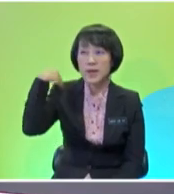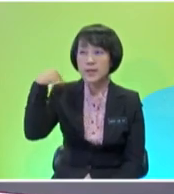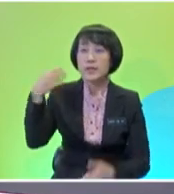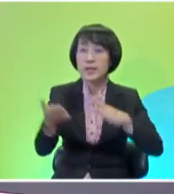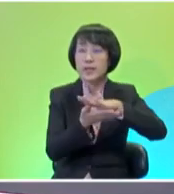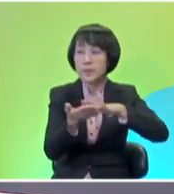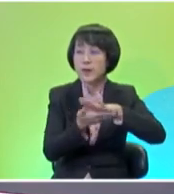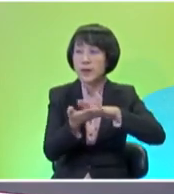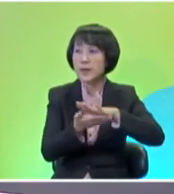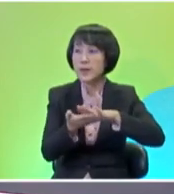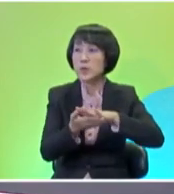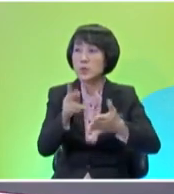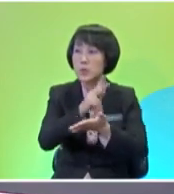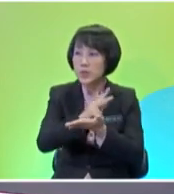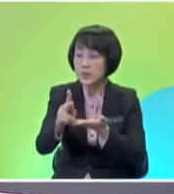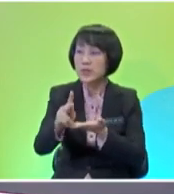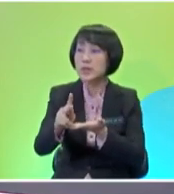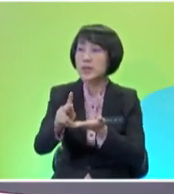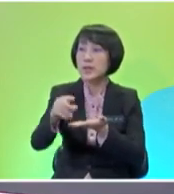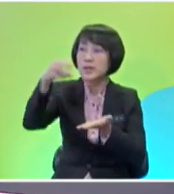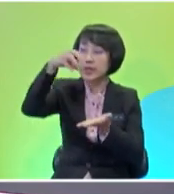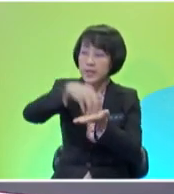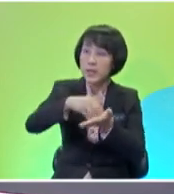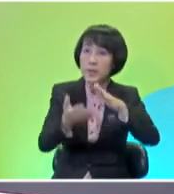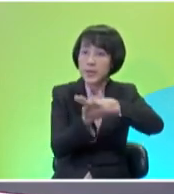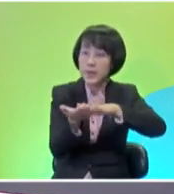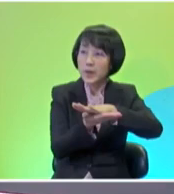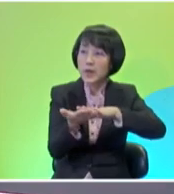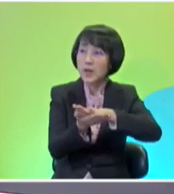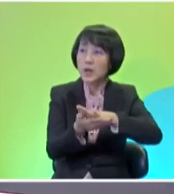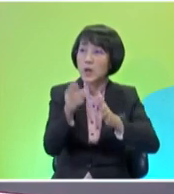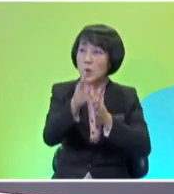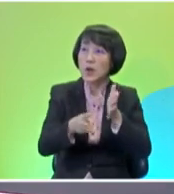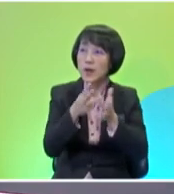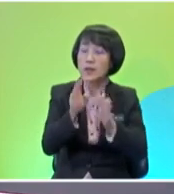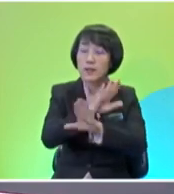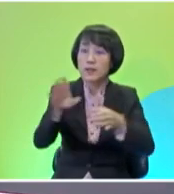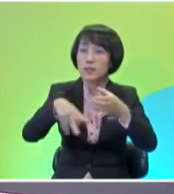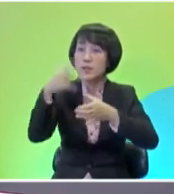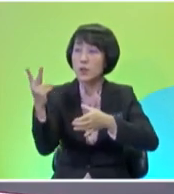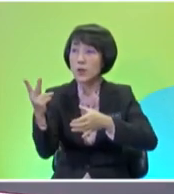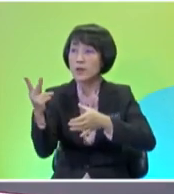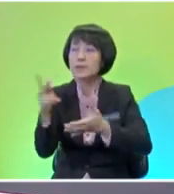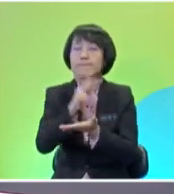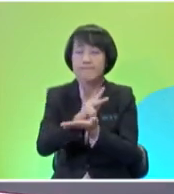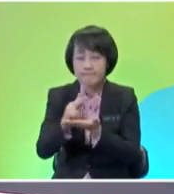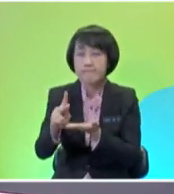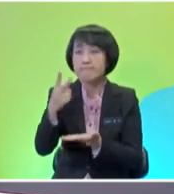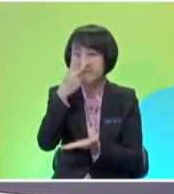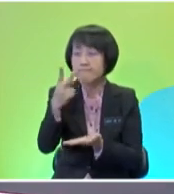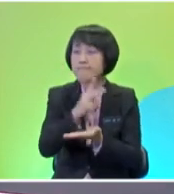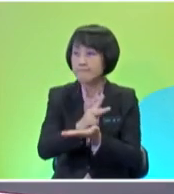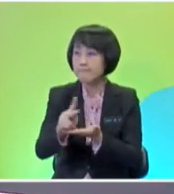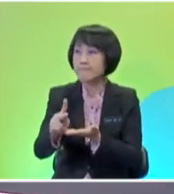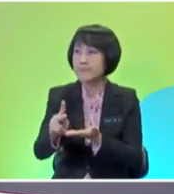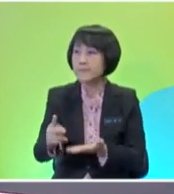punya projek, kita boleh lekatkan pada tapak. Oh, lekat bahagian pada tapak. Okey. Supaya wire tersebut tak terkeluarlah. Jadi kemas sedikit. Okey, kalau kita nak buat